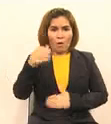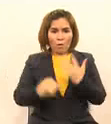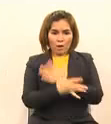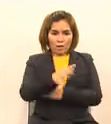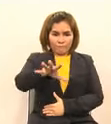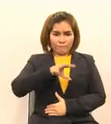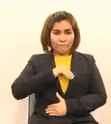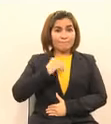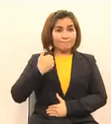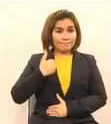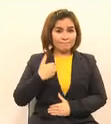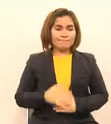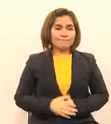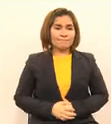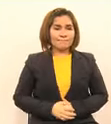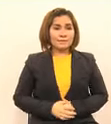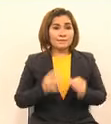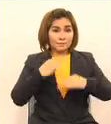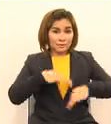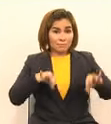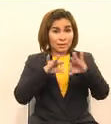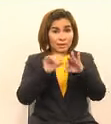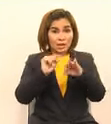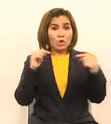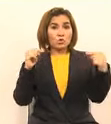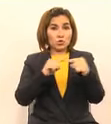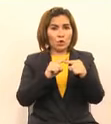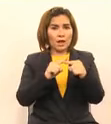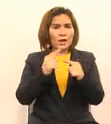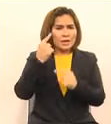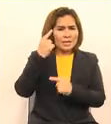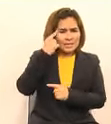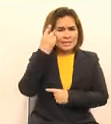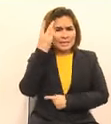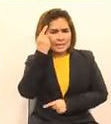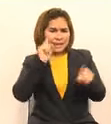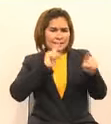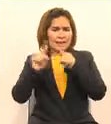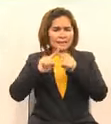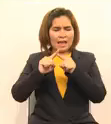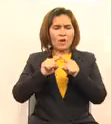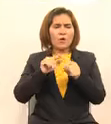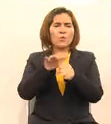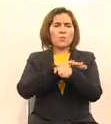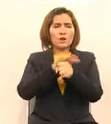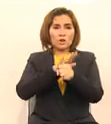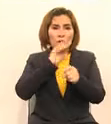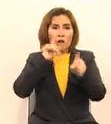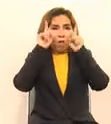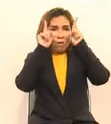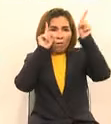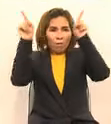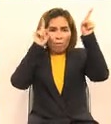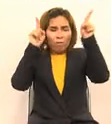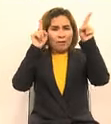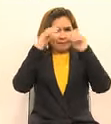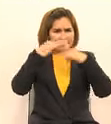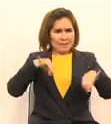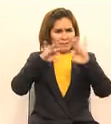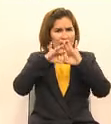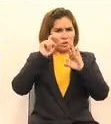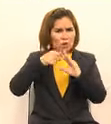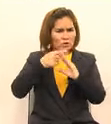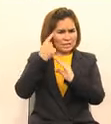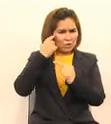ะครับการมีระดับหนึ่งระดับที่พอดีตรงนี้เนี่ยจะเป็นประโยชน์ต่อตัวเรานะครับแต่ถ้าเกิดเรามีมากเกินไปเราก็ต้องพยายามหาสาเหตุ